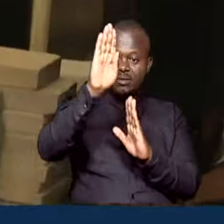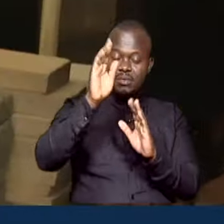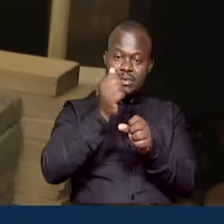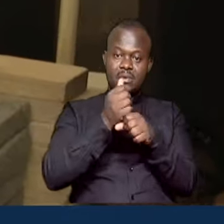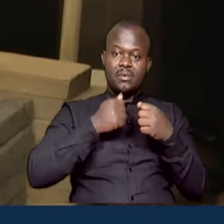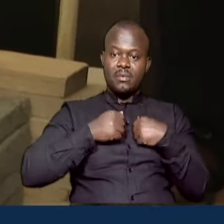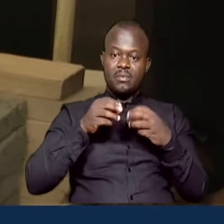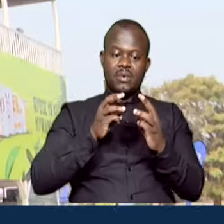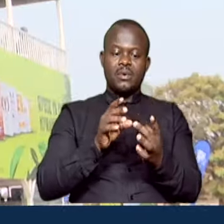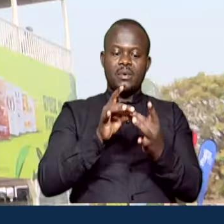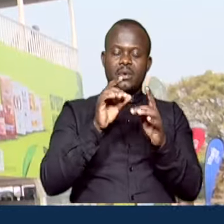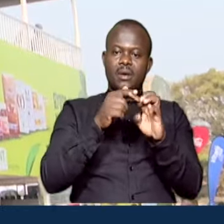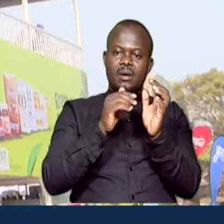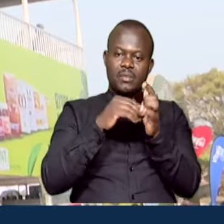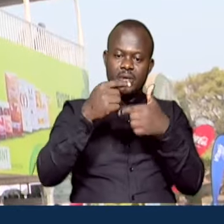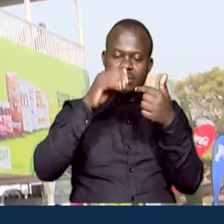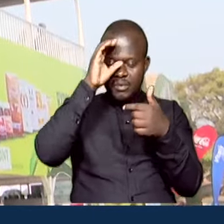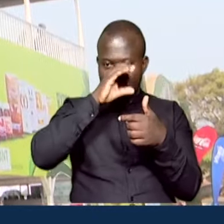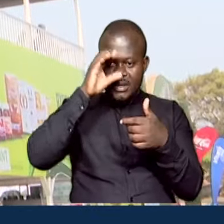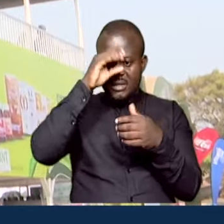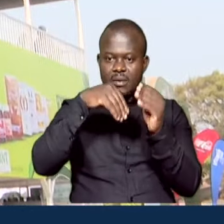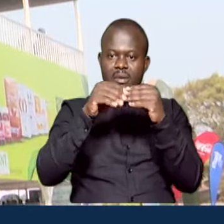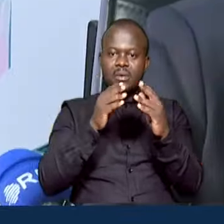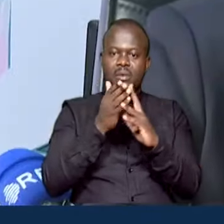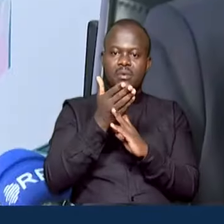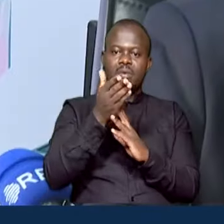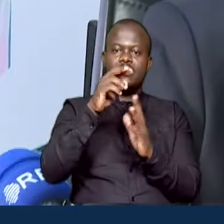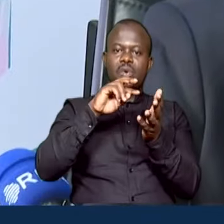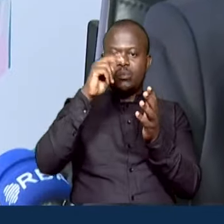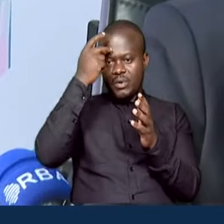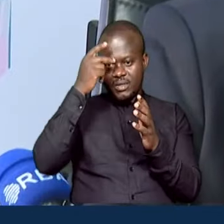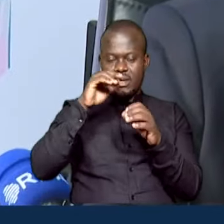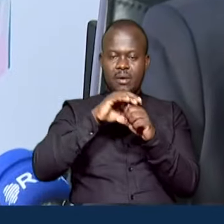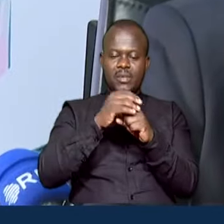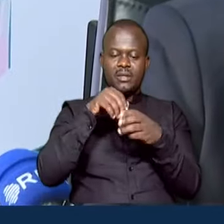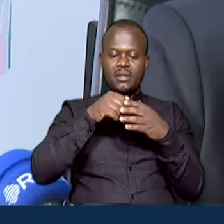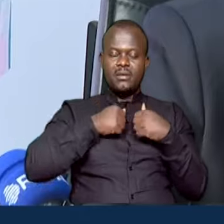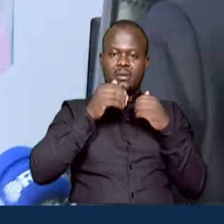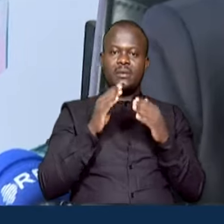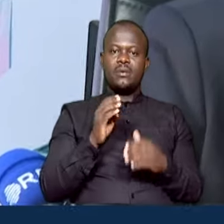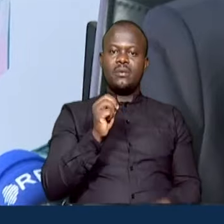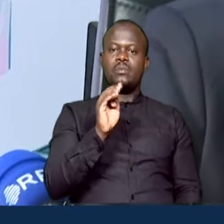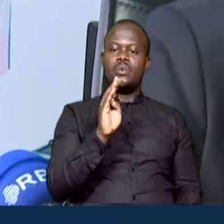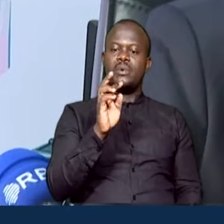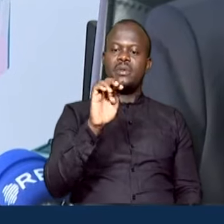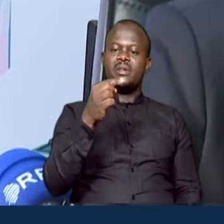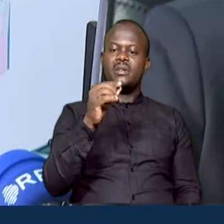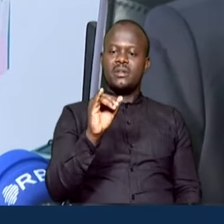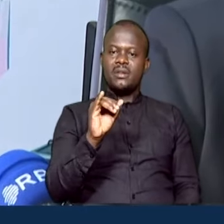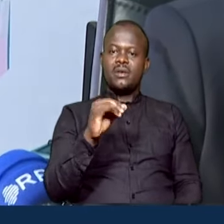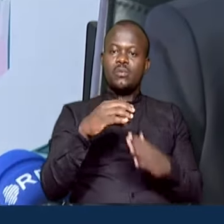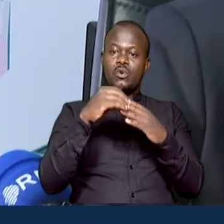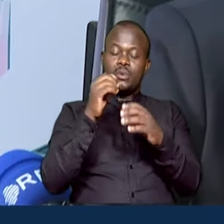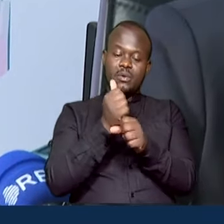buryo bwihariye no gukomeza kubishakira amasoko binyuze muri politiki ya Made in Rwanda. Mubirigi Jean Françoise ni umuyobozi w'urugaga rw'abikora mu Rwanda